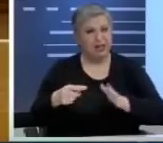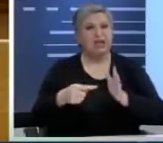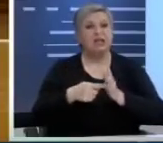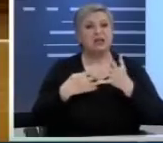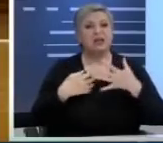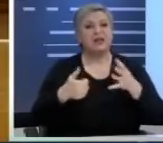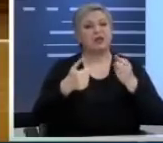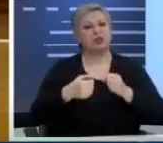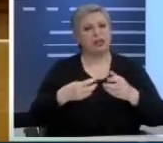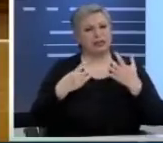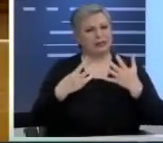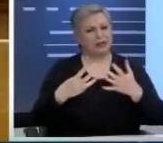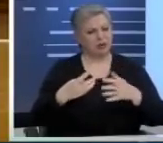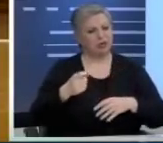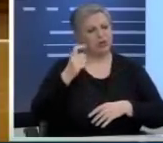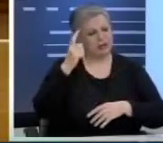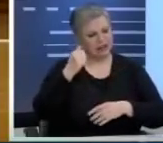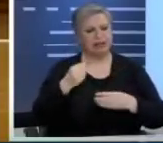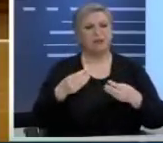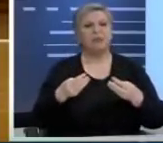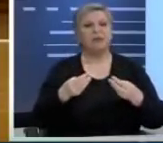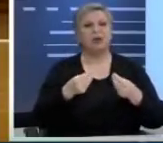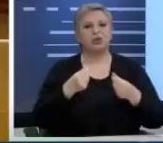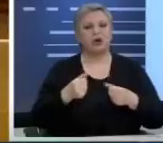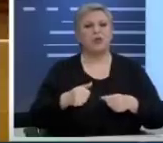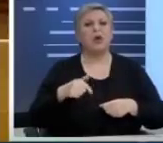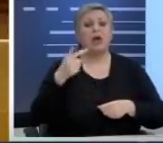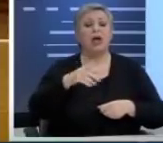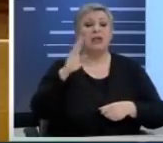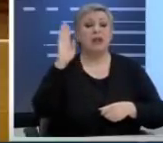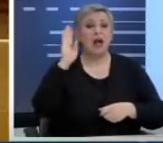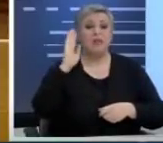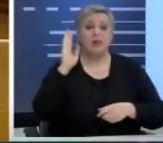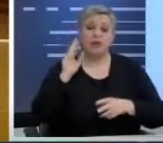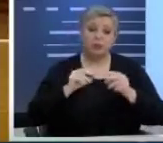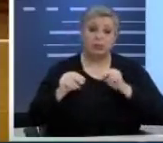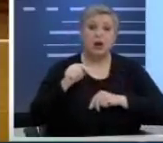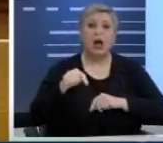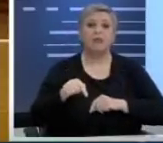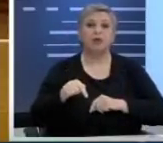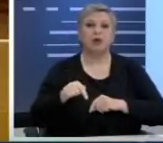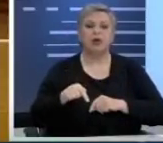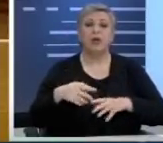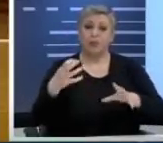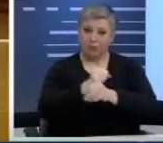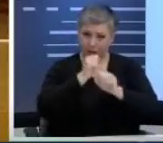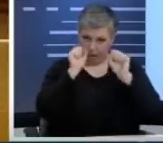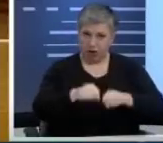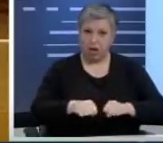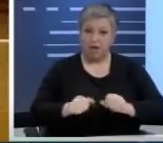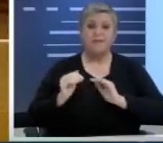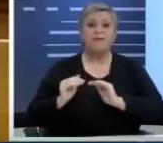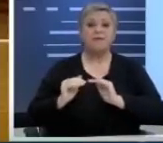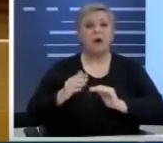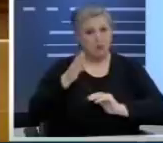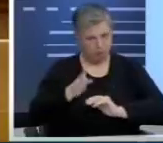πόσο σημαντικό και πόσο τον έκαιγε στην Αμερική αυτό το ζήτημα. Μπορούμε να το διατηρήσουμε.